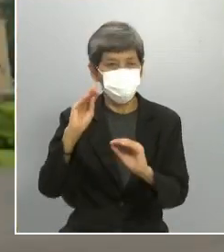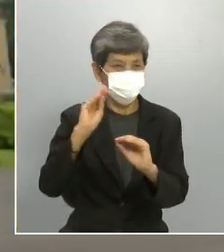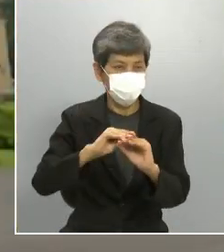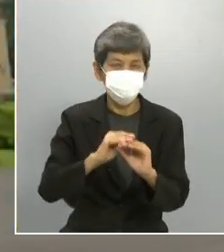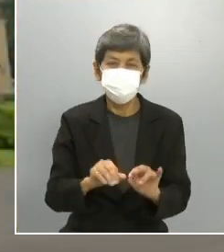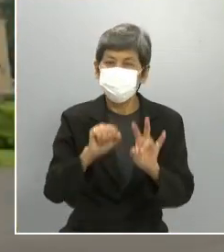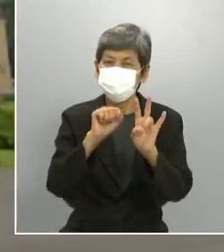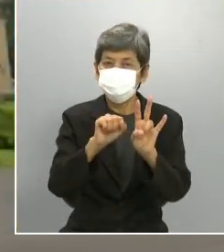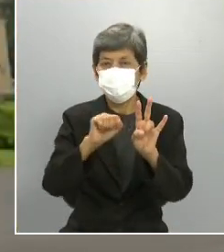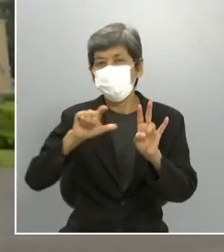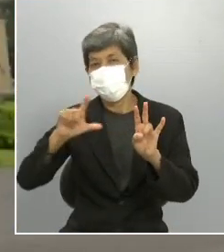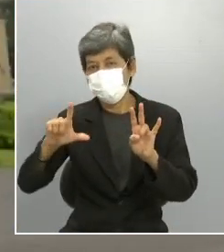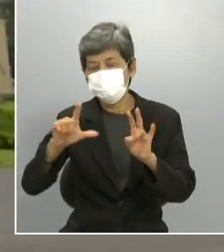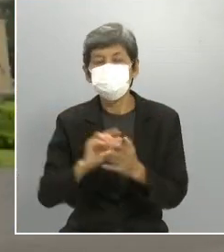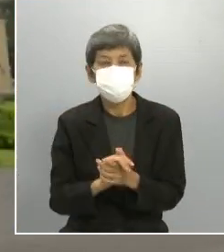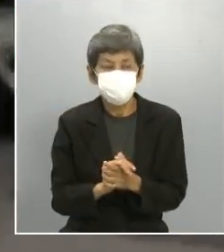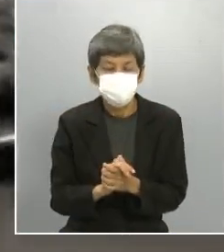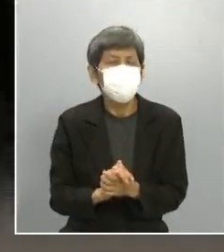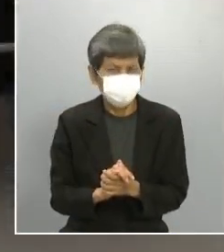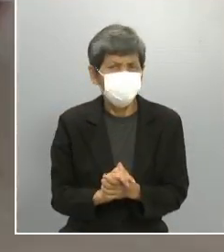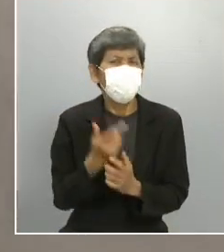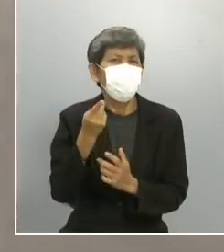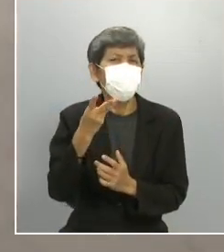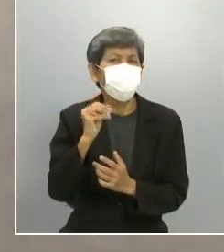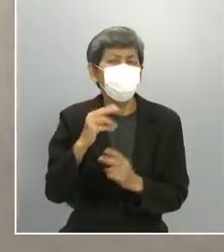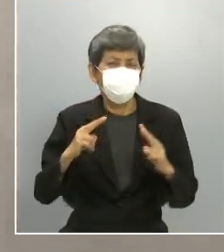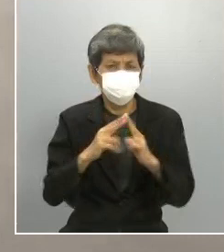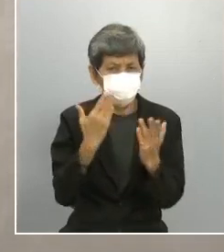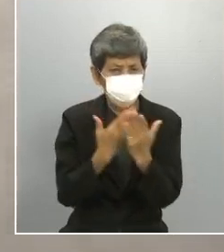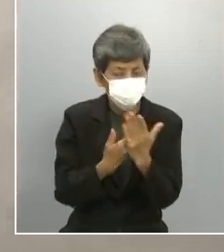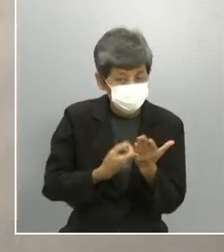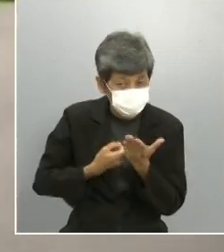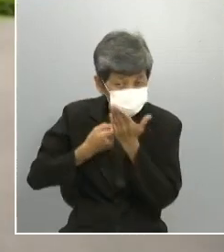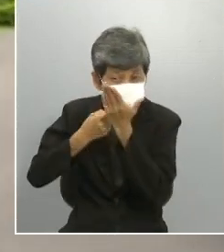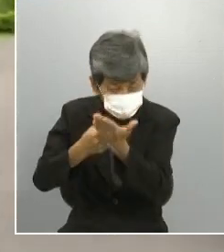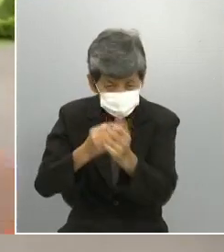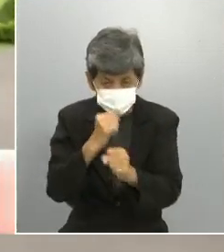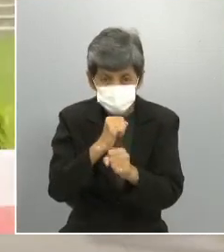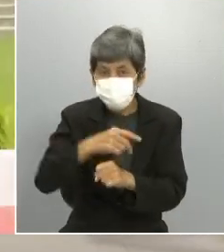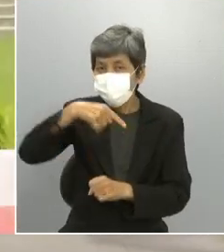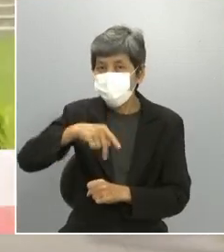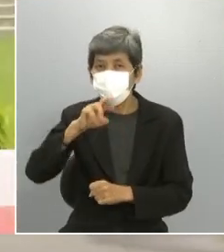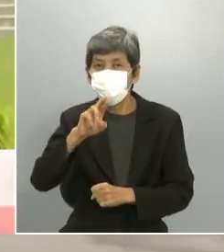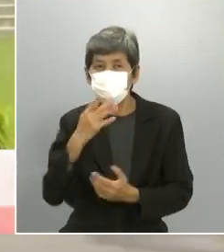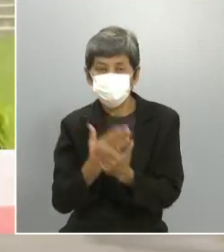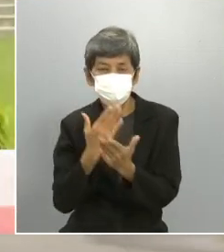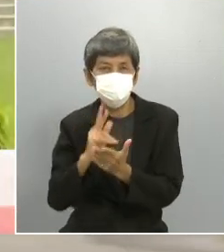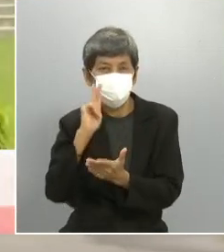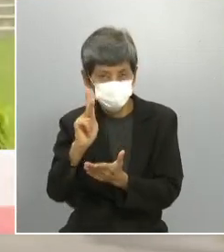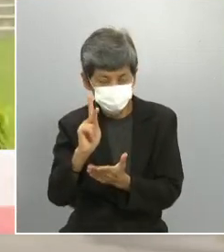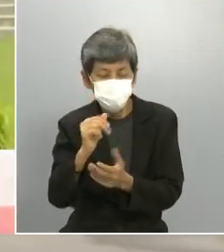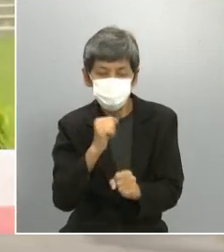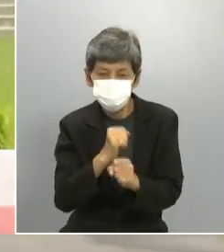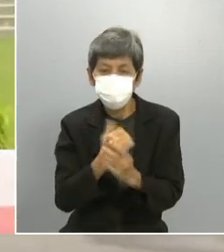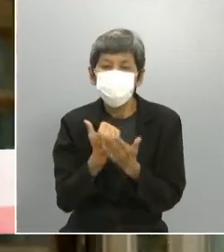7แสนล้านบาทเป็นการให้ความเห็นชอบตามที่กระทรวงการคลังเสนอขอบพรกเงินกู้เพิ่มเติมเพื่อฟื้นฟูเศรษฐกิจ